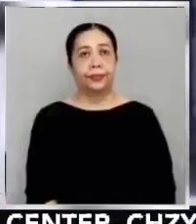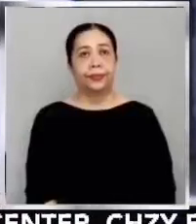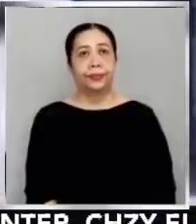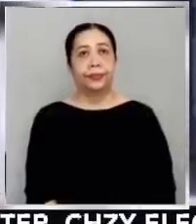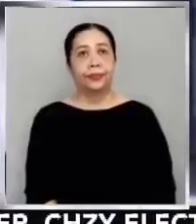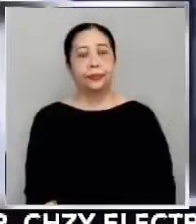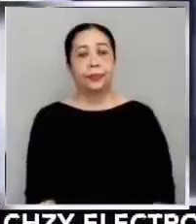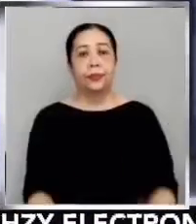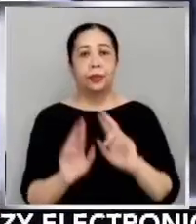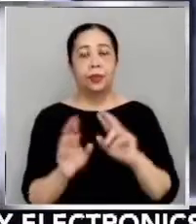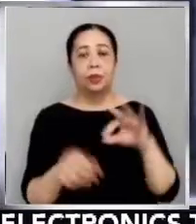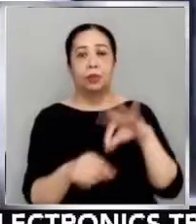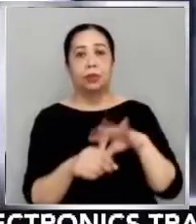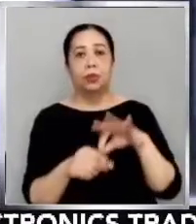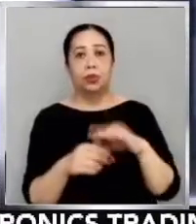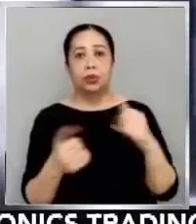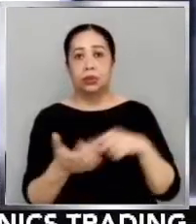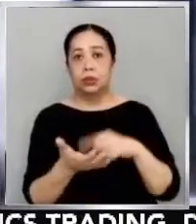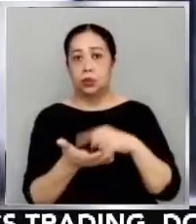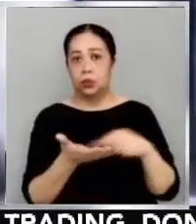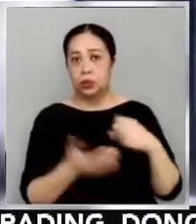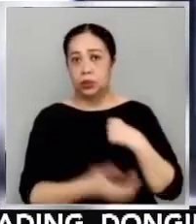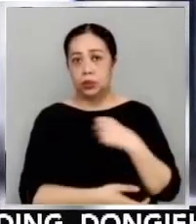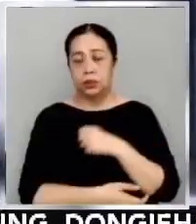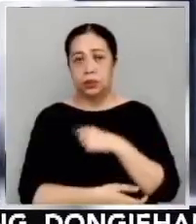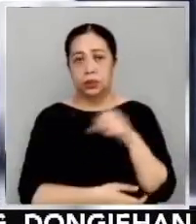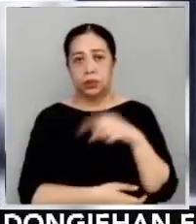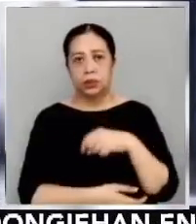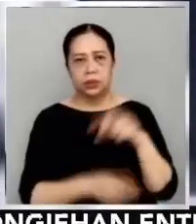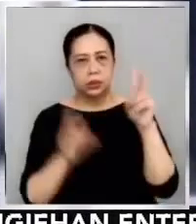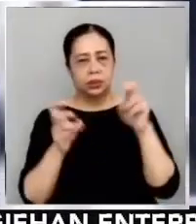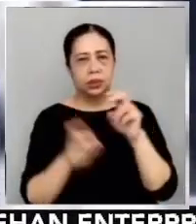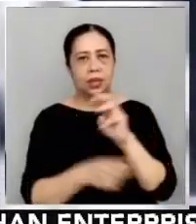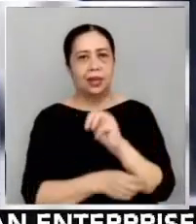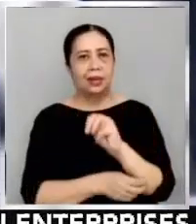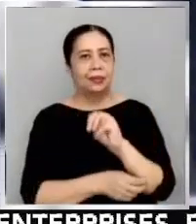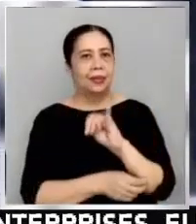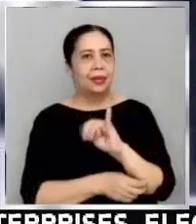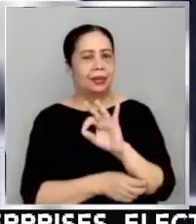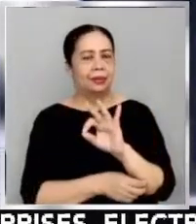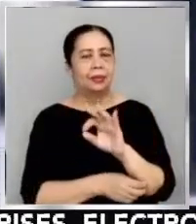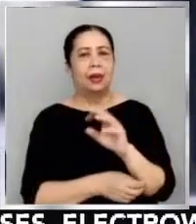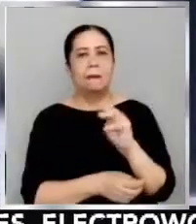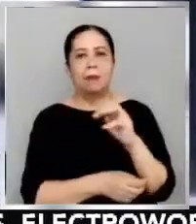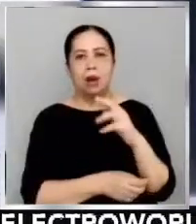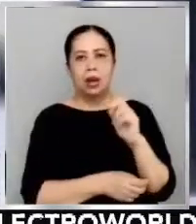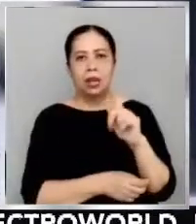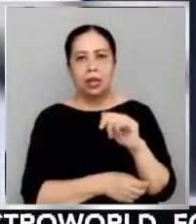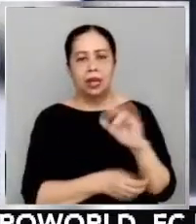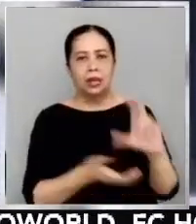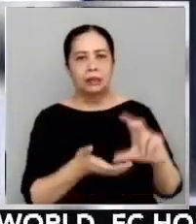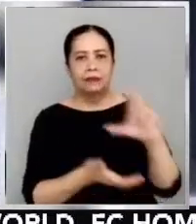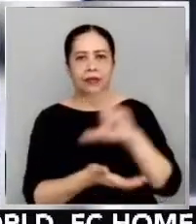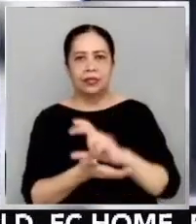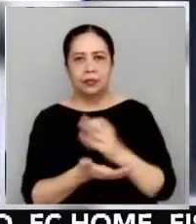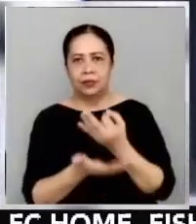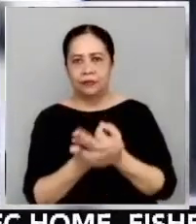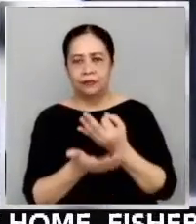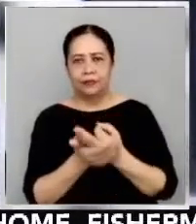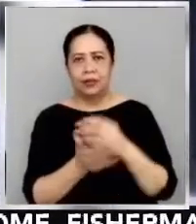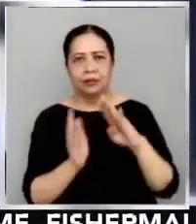Nakatakdang pagbotohan ngayong linggo ng Senado ang kontrobersyal na Maharlika Investment Fund Bill. Pero para kay Senate Minority Leader Coco